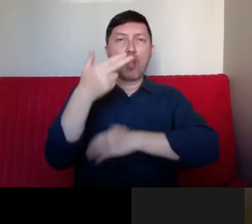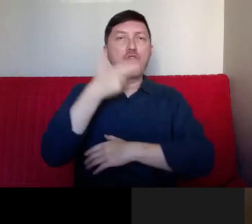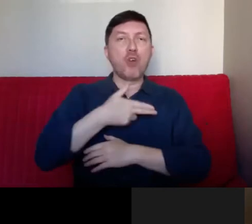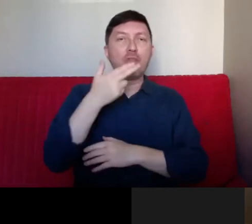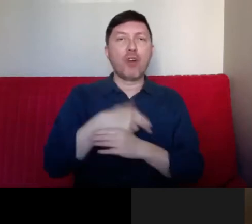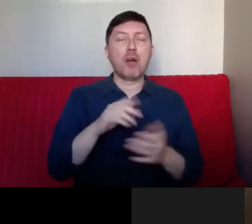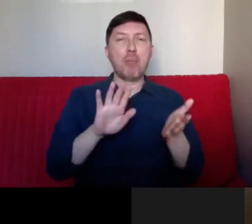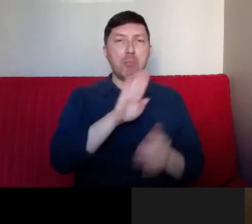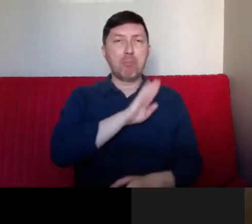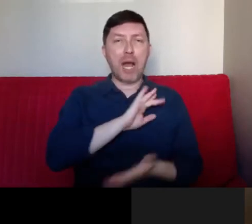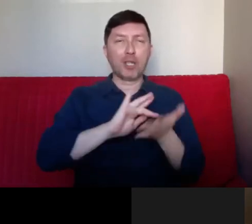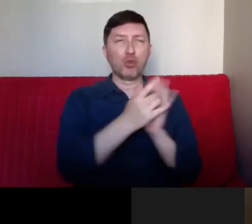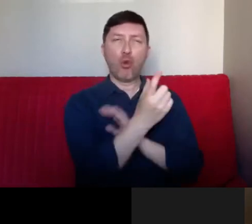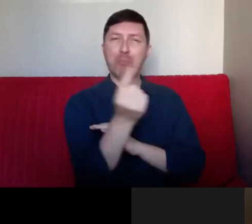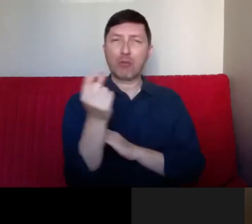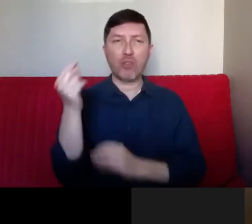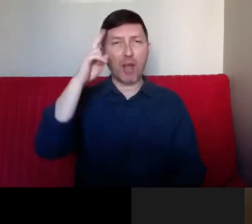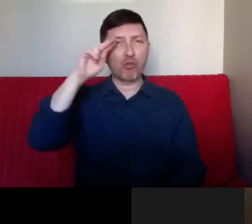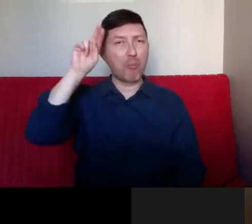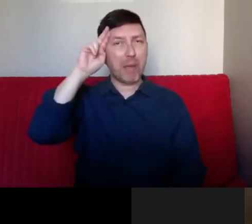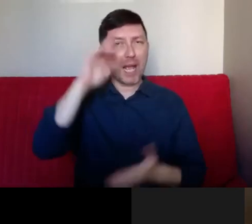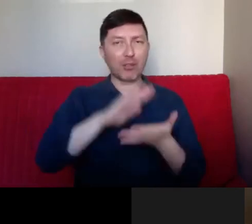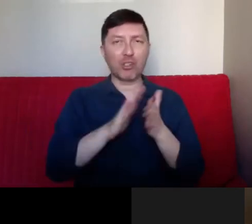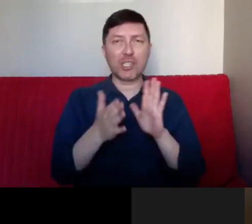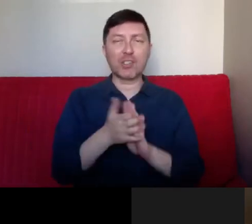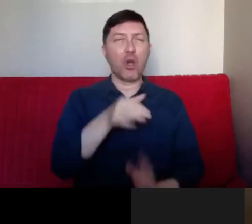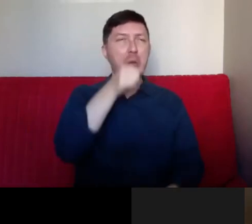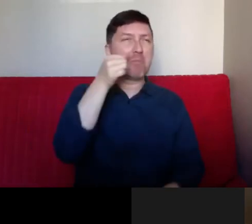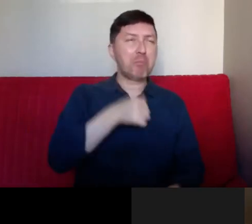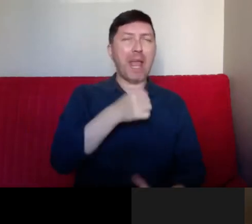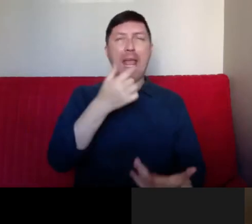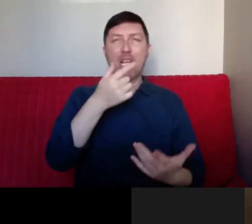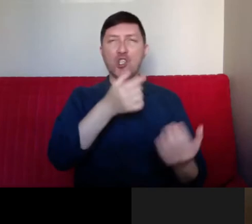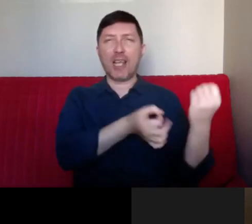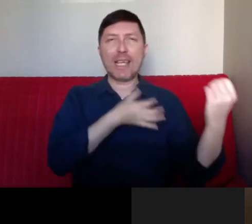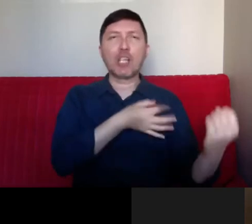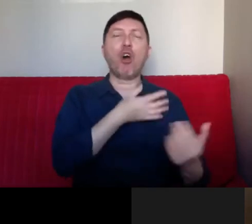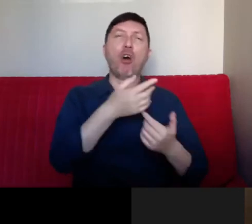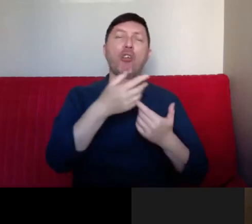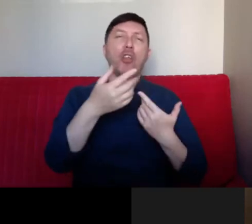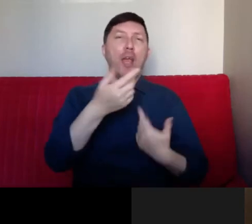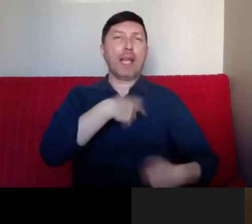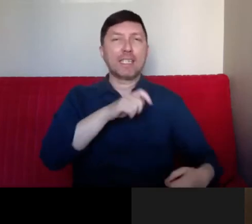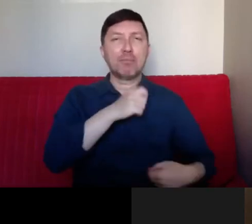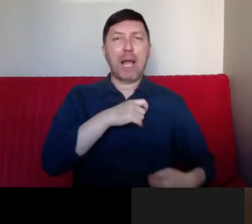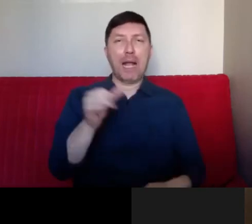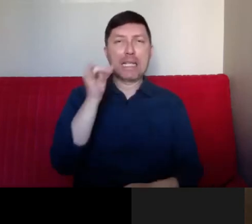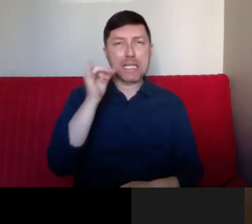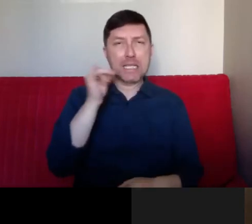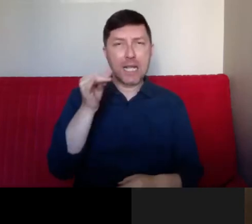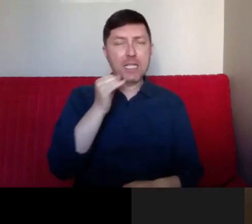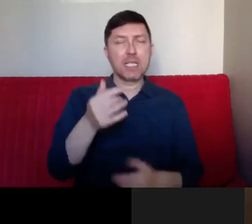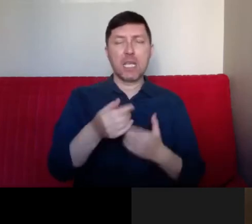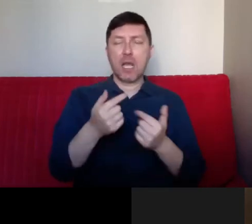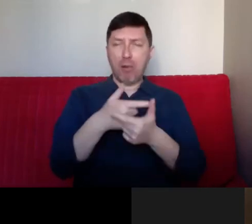à l'ESPD, elle se développe, et à des associations belges, irlandaises, elle se développe dans plusieurs pays. Il faut qu'elle se développe beaucoup plus